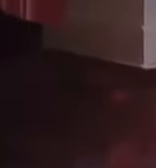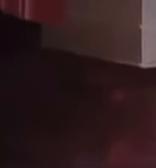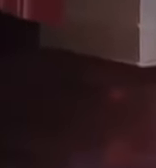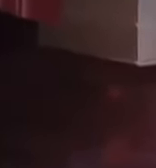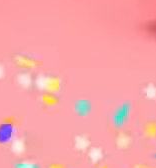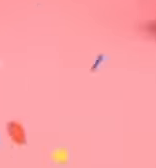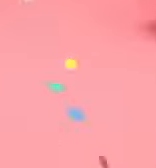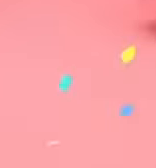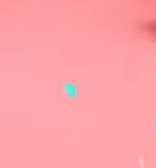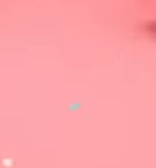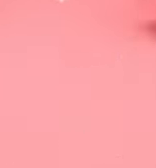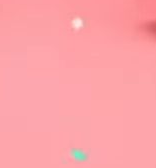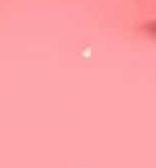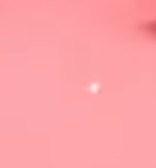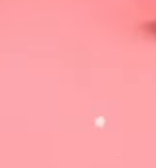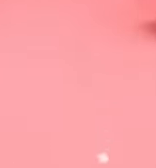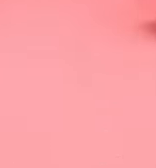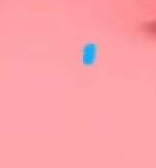10.